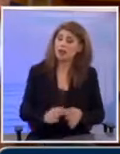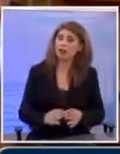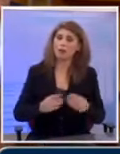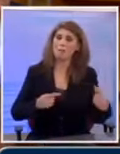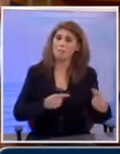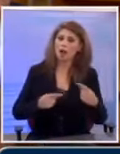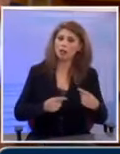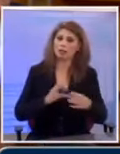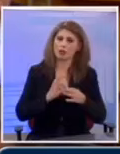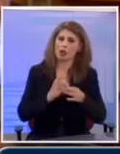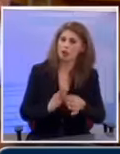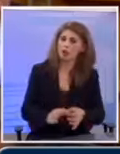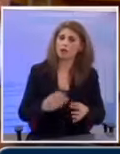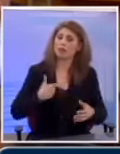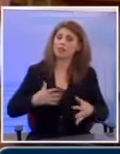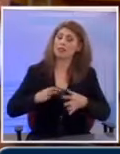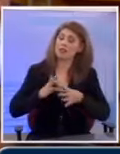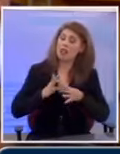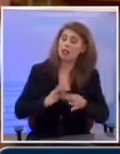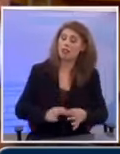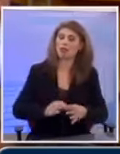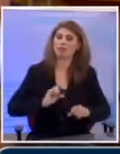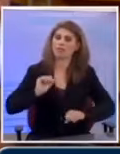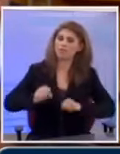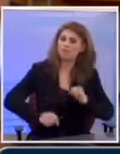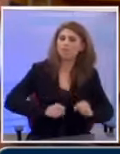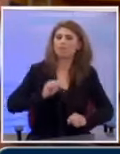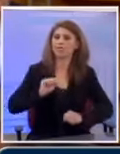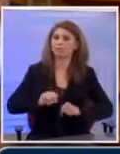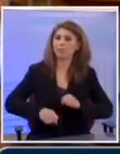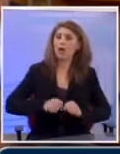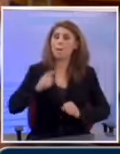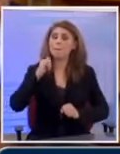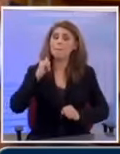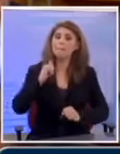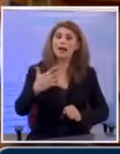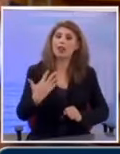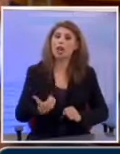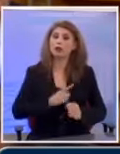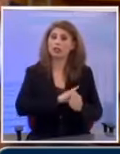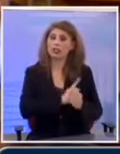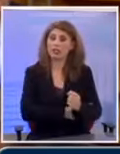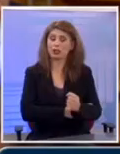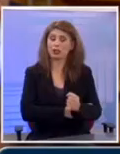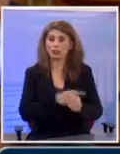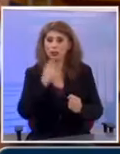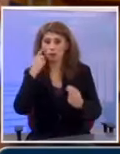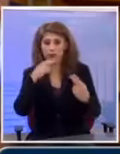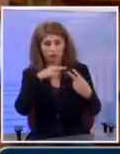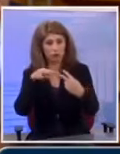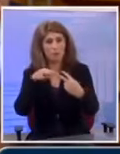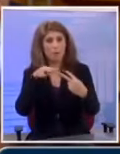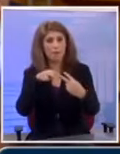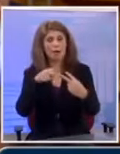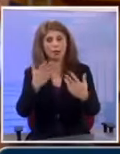μάχη. Και συνεχίζουμε να δίνουμε τη μάχη πάντοτε έχοντας τη δυνατότητα να κοιτάμε στα μάτια